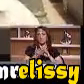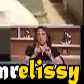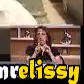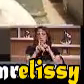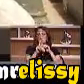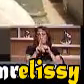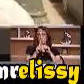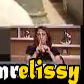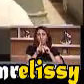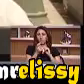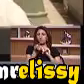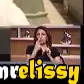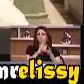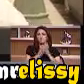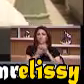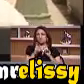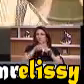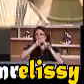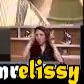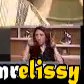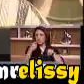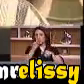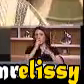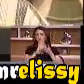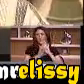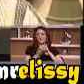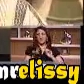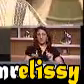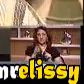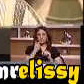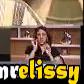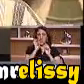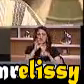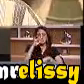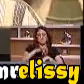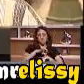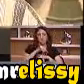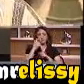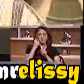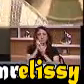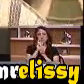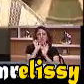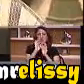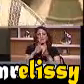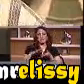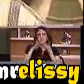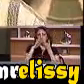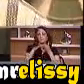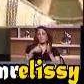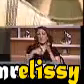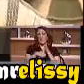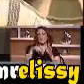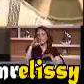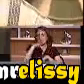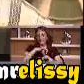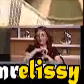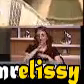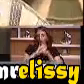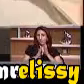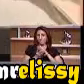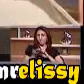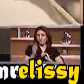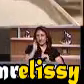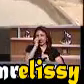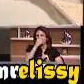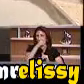فين؟ لا في الاسعاف ولا في الصيدلات الكبيرة، في اهمال وما فيش اهتمام بالمريض خالص نهائي في التأمين الصحي اللي جنب المحافظة بتاعت